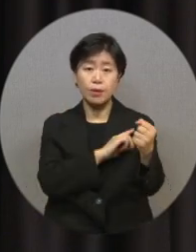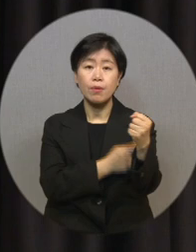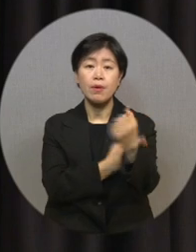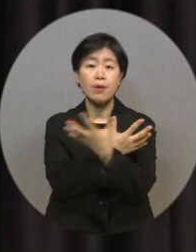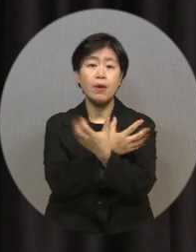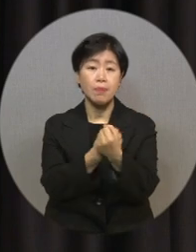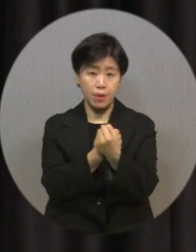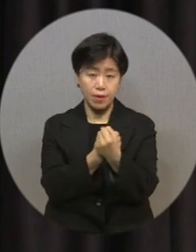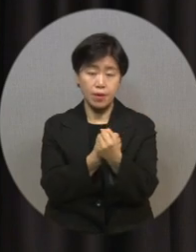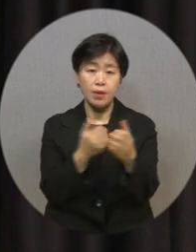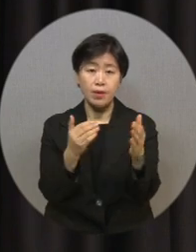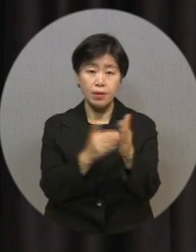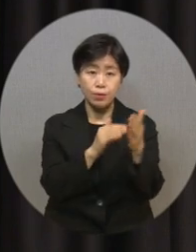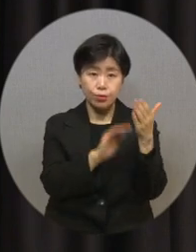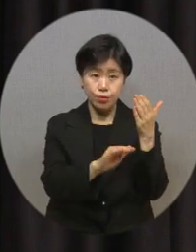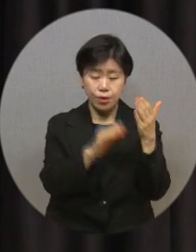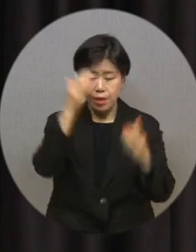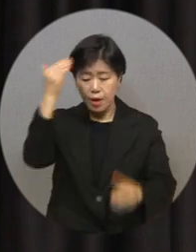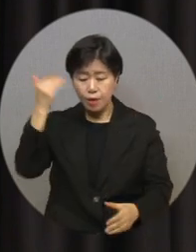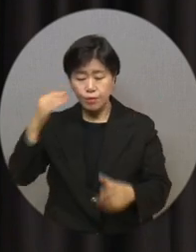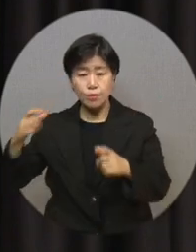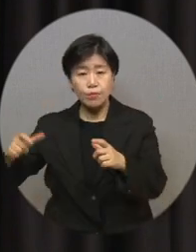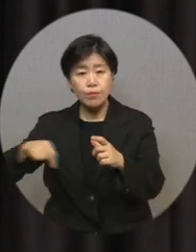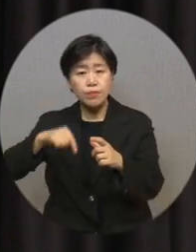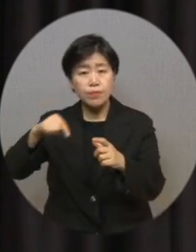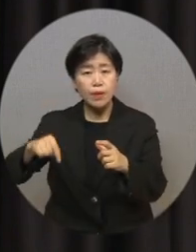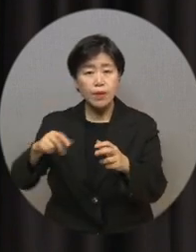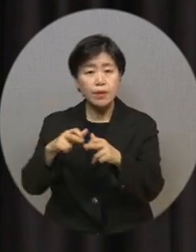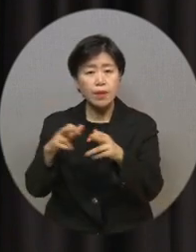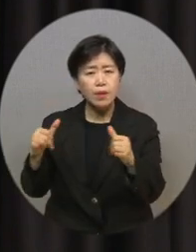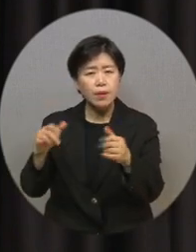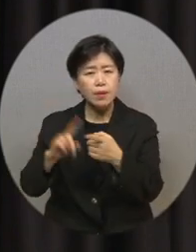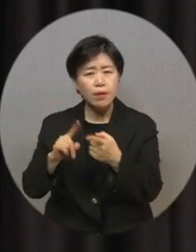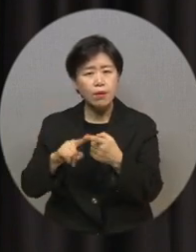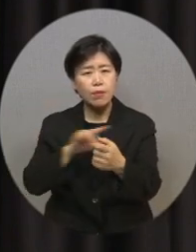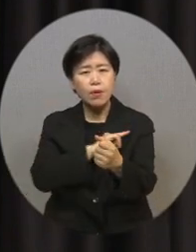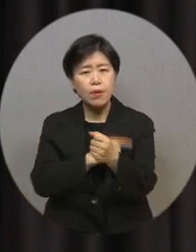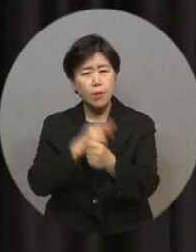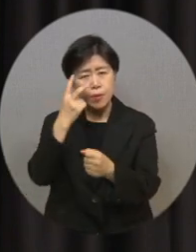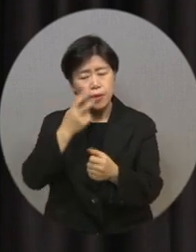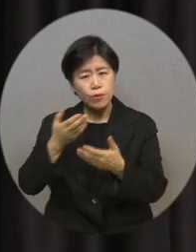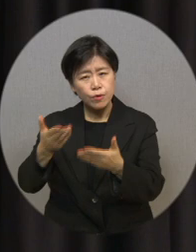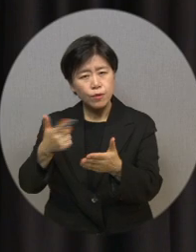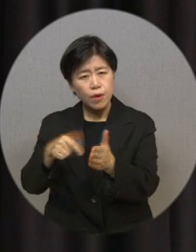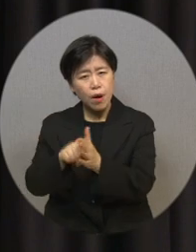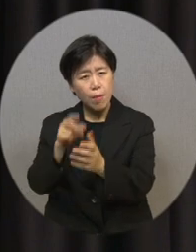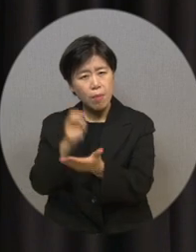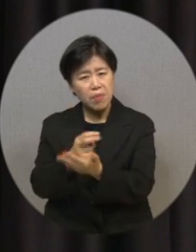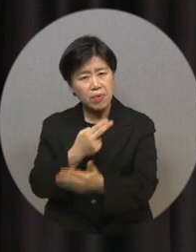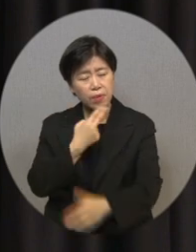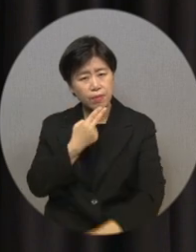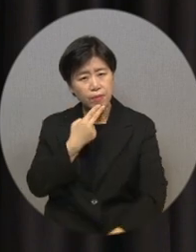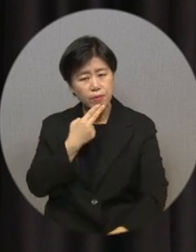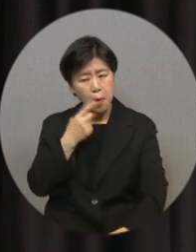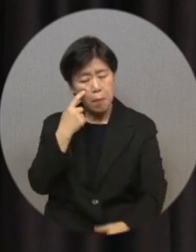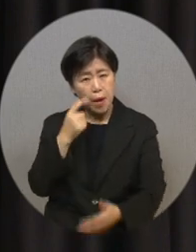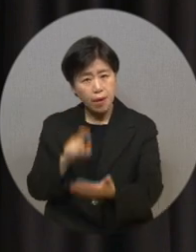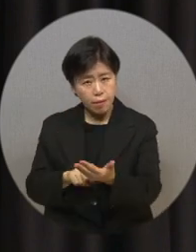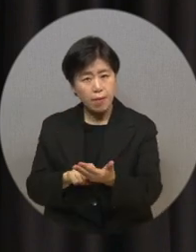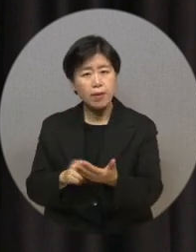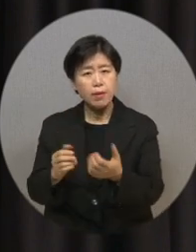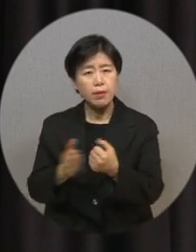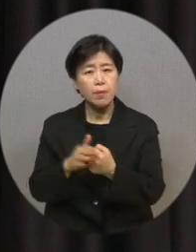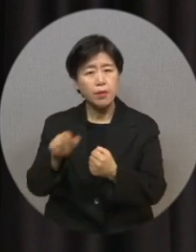국내외 장애인들의 권리 보장을 위한 그런 것들이 없다 그래서 작년에는 국제장애인 권리보장 센터 설립을